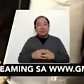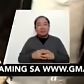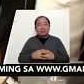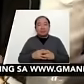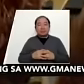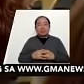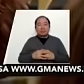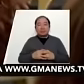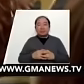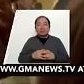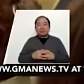24 Oras I